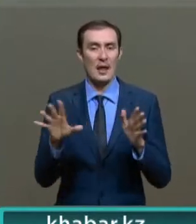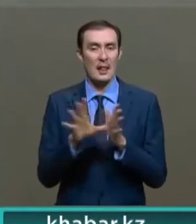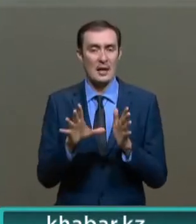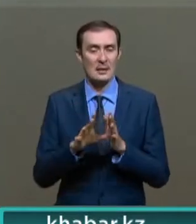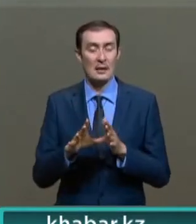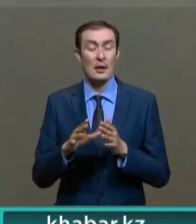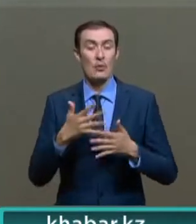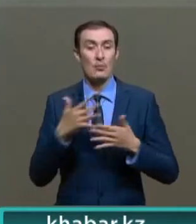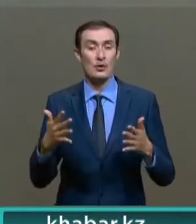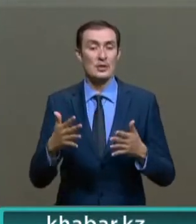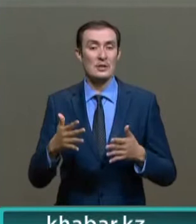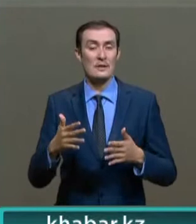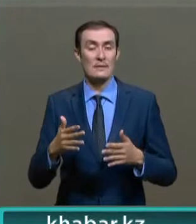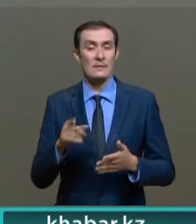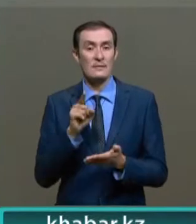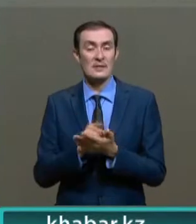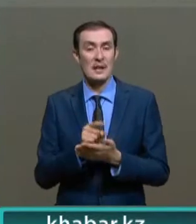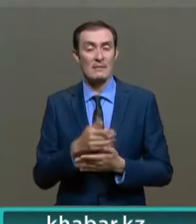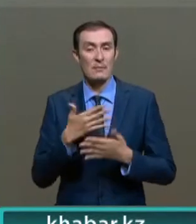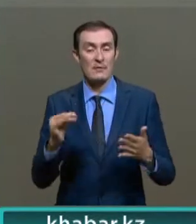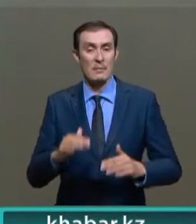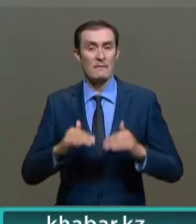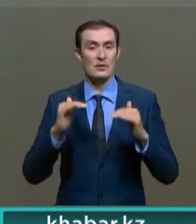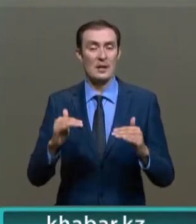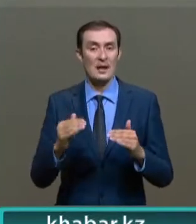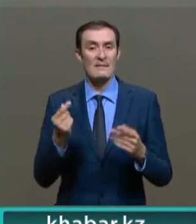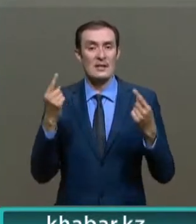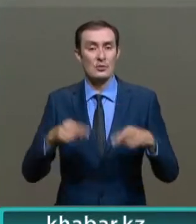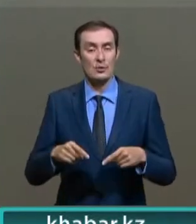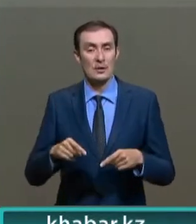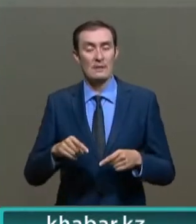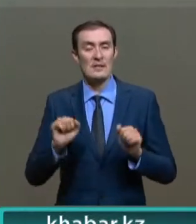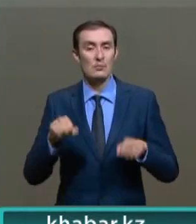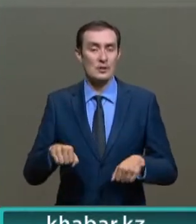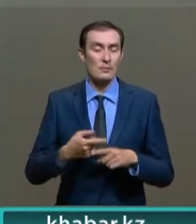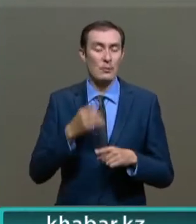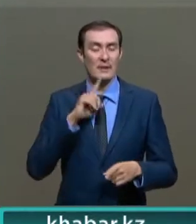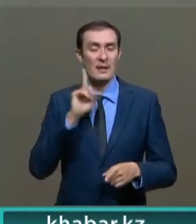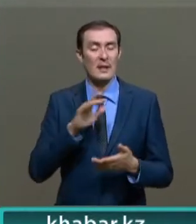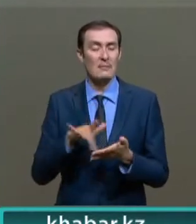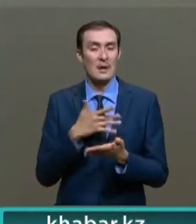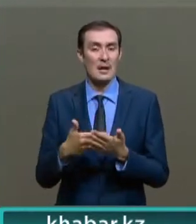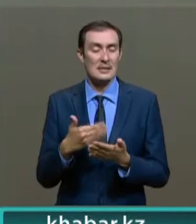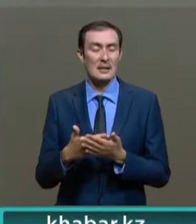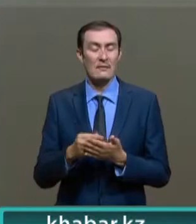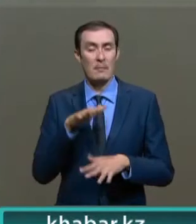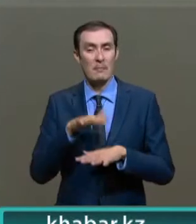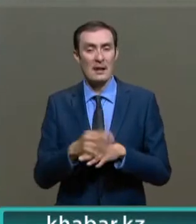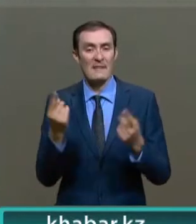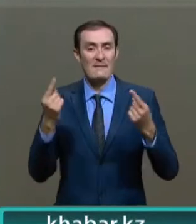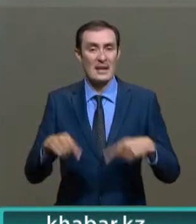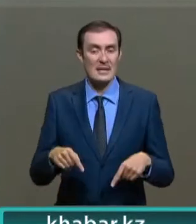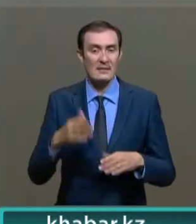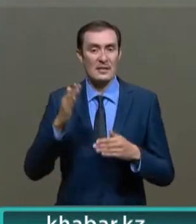более сильного фискального стимулирования и повышенных инфляционных ожиданий по предварительным оценкам национального банка инфляция